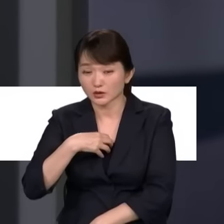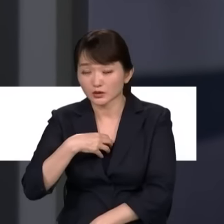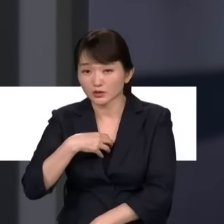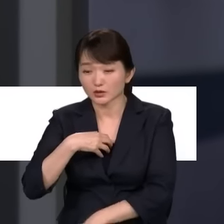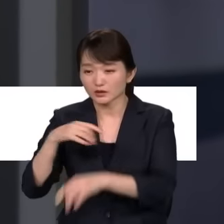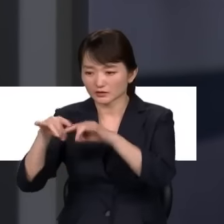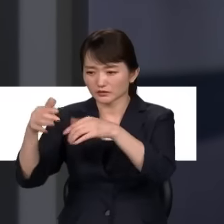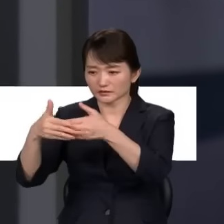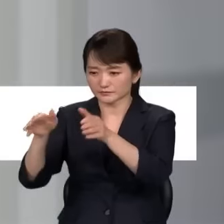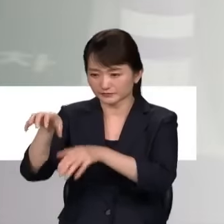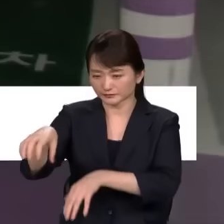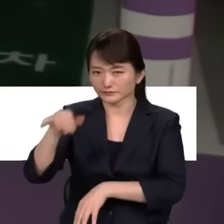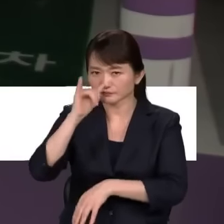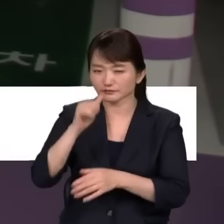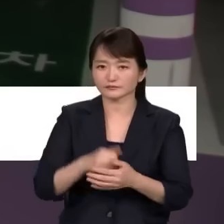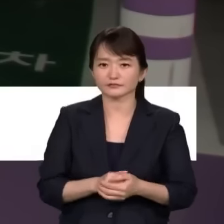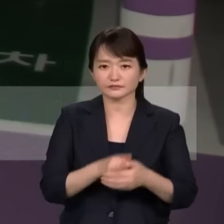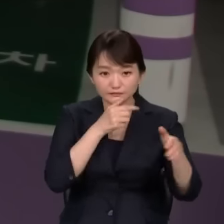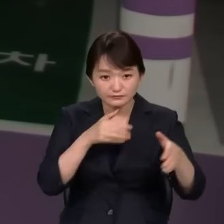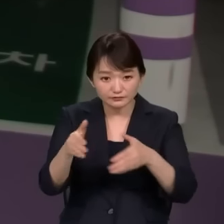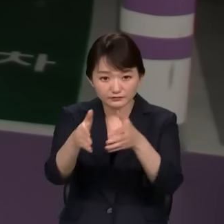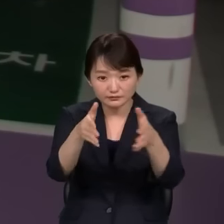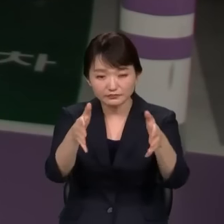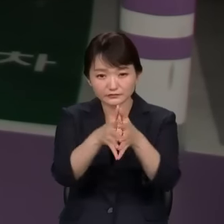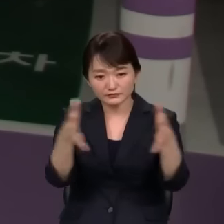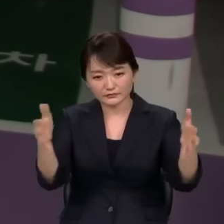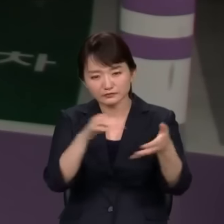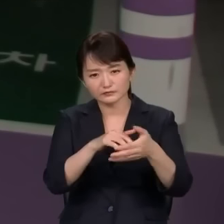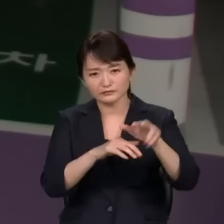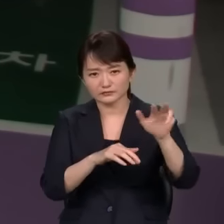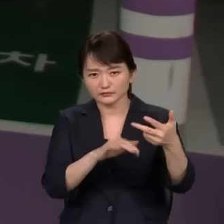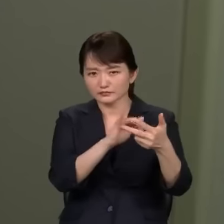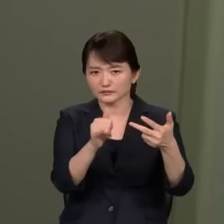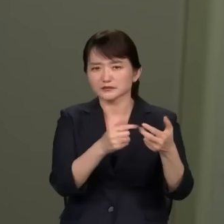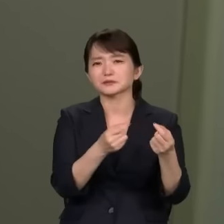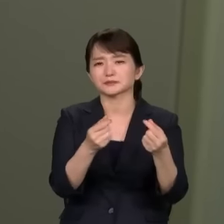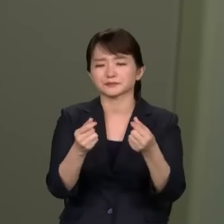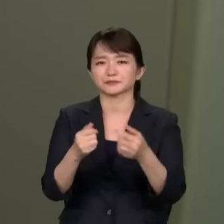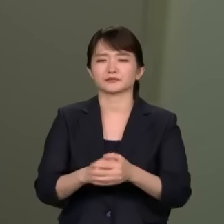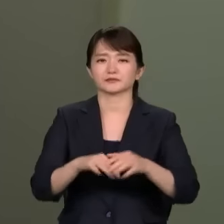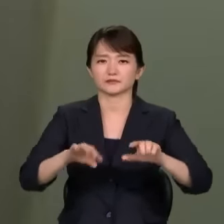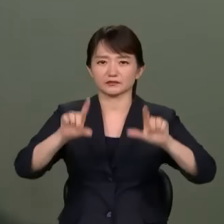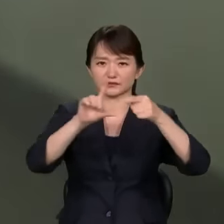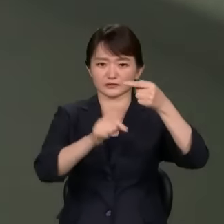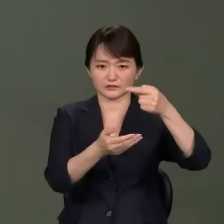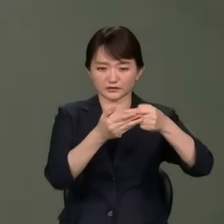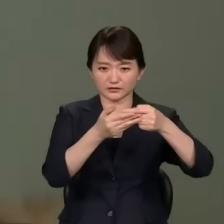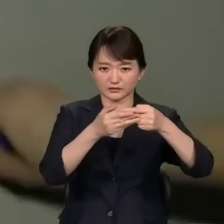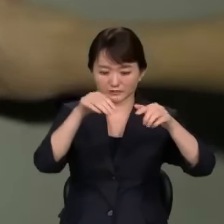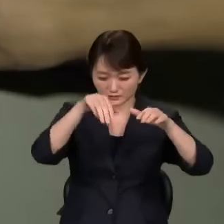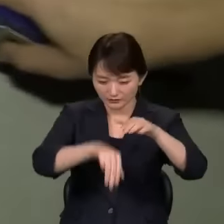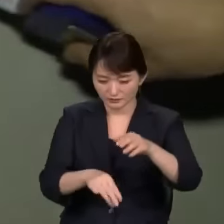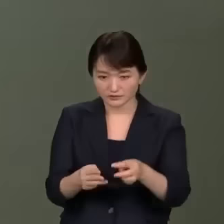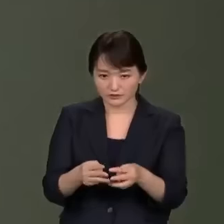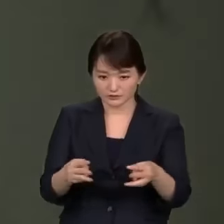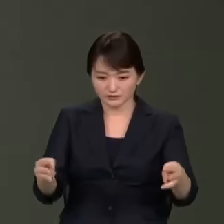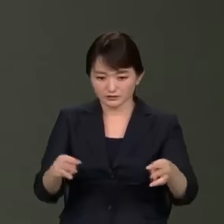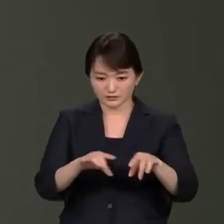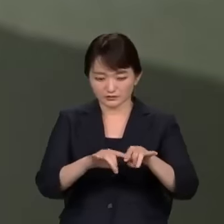전기실이 있습니다. 경기도의 700여 세대 아파트도 비슷합니다. 올 초 지하 3층에 전기차